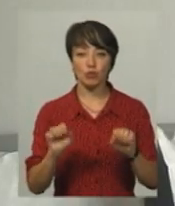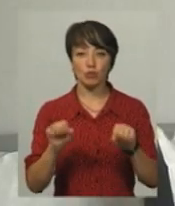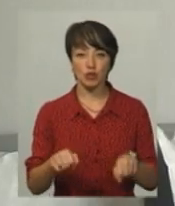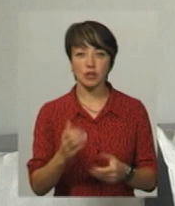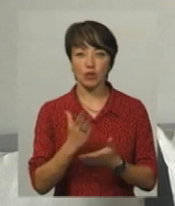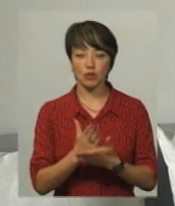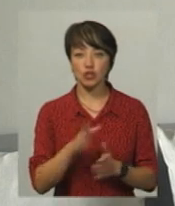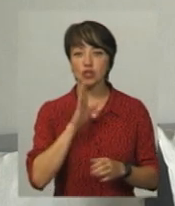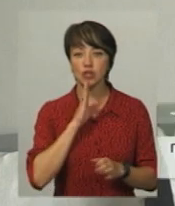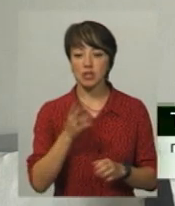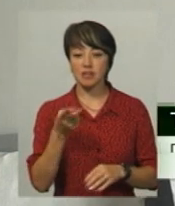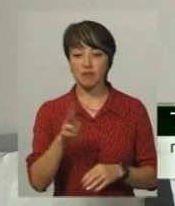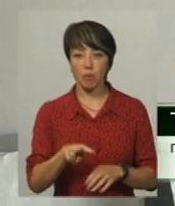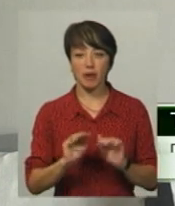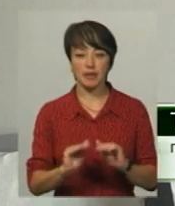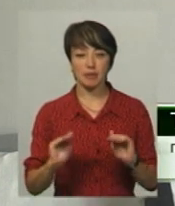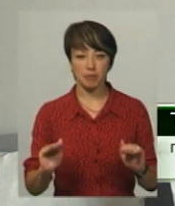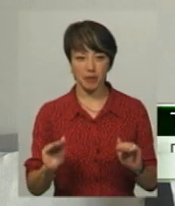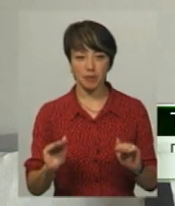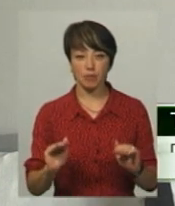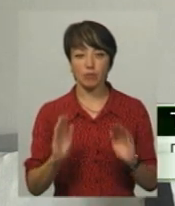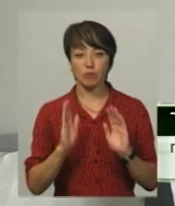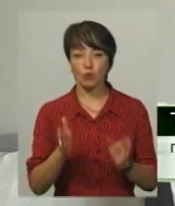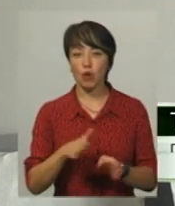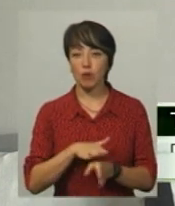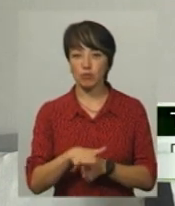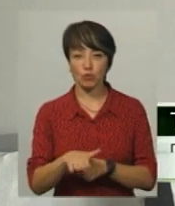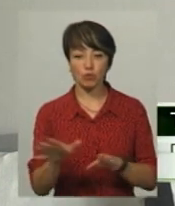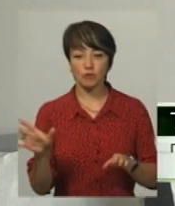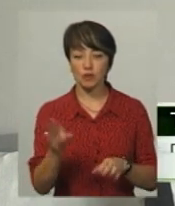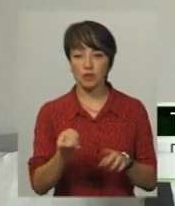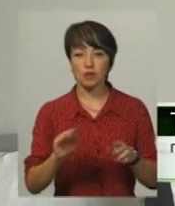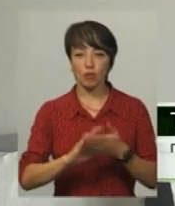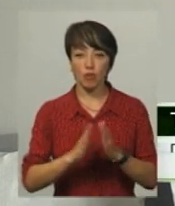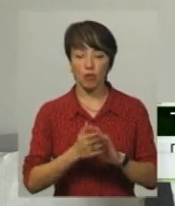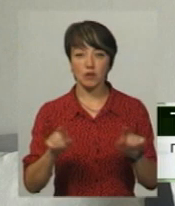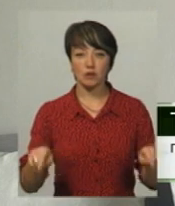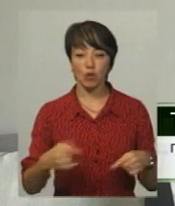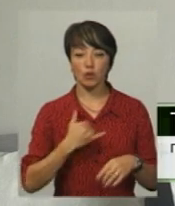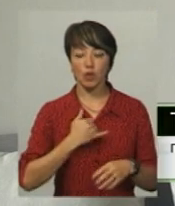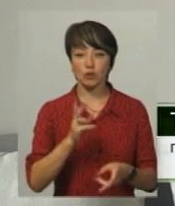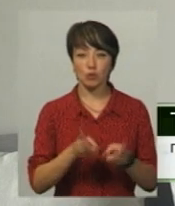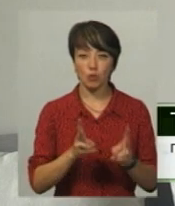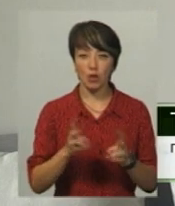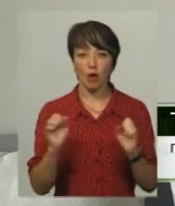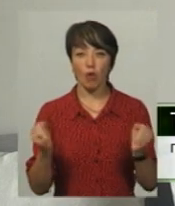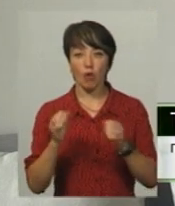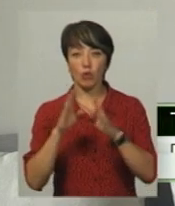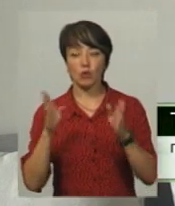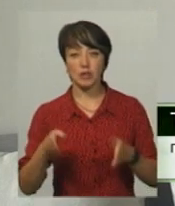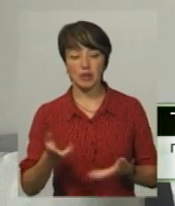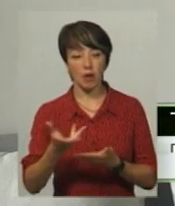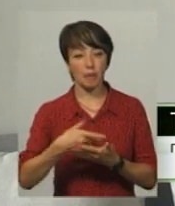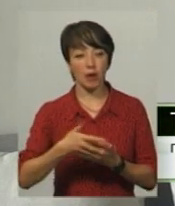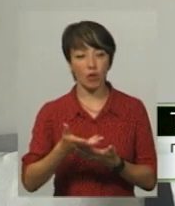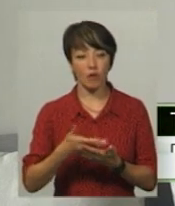як мінімум жінка з 2 дітьми. Будуть абсолютно створені всі умови. У нас вже і кухня, у нас і холодильник, і